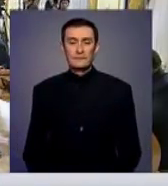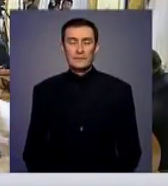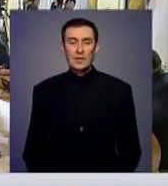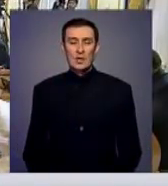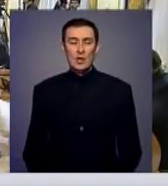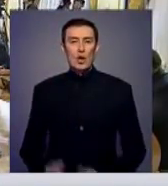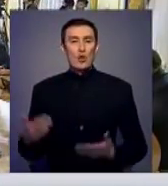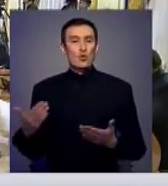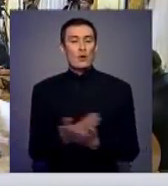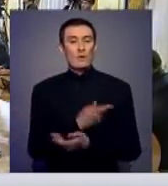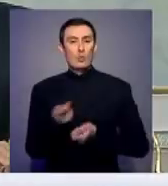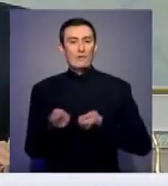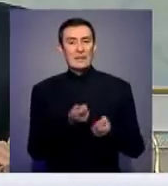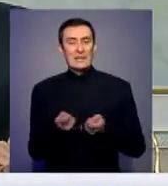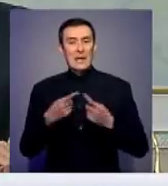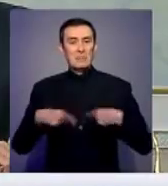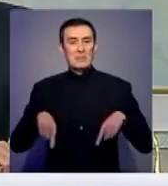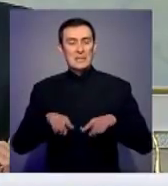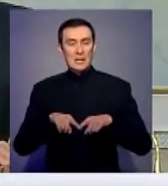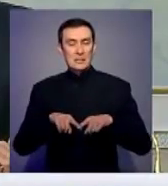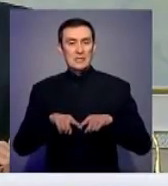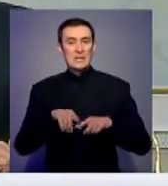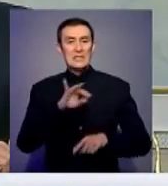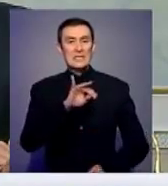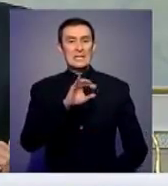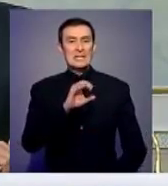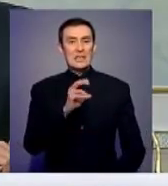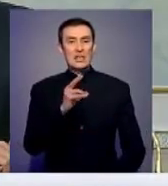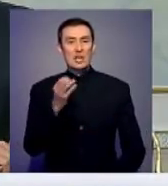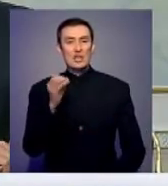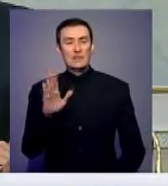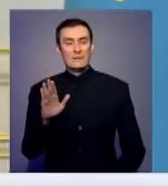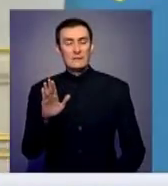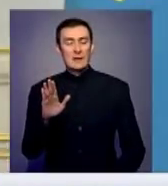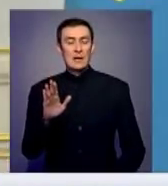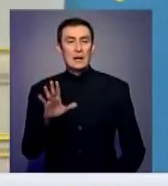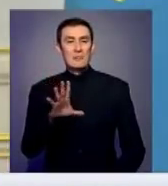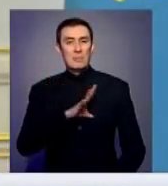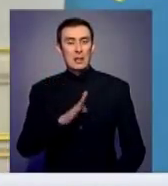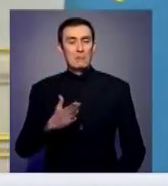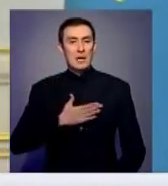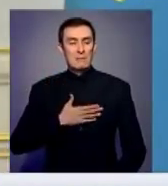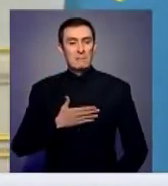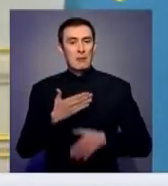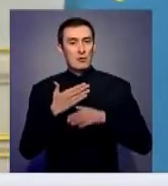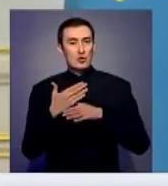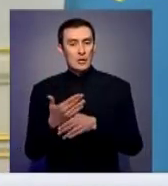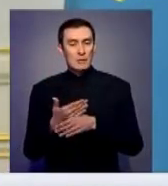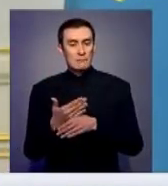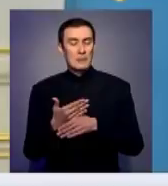Новый руководитель администрации Исекешев Асет Валентаевич был моим помощником